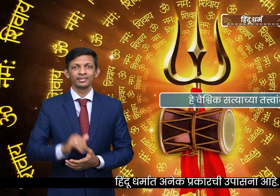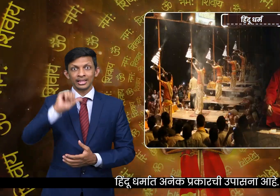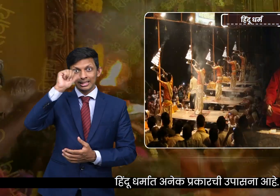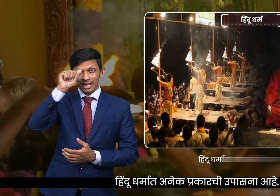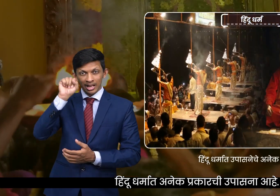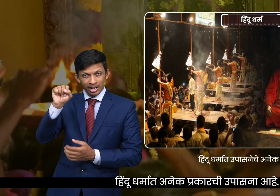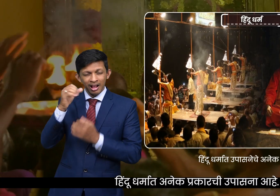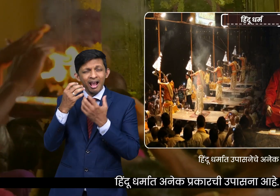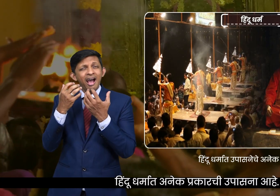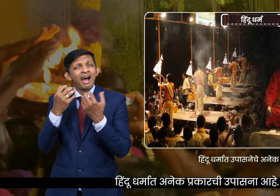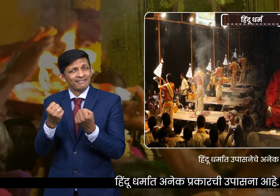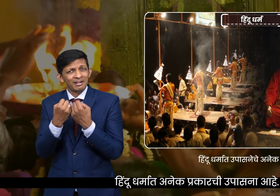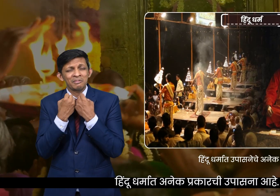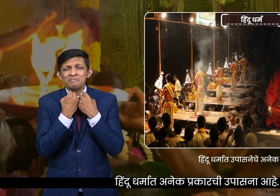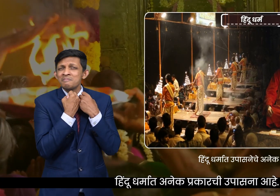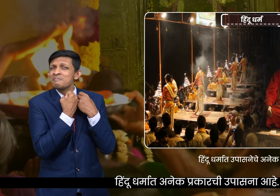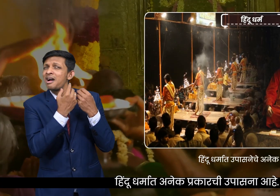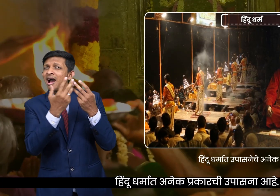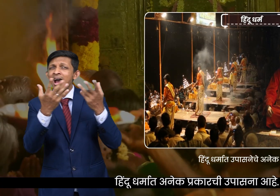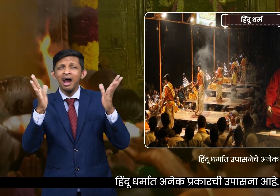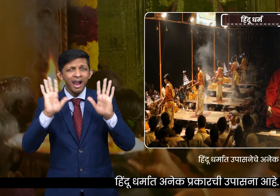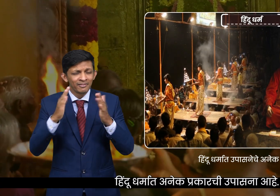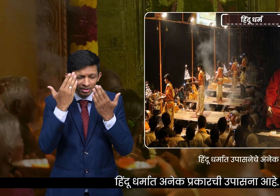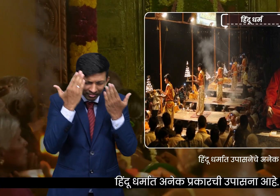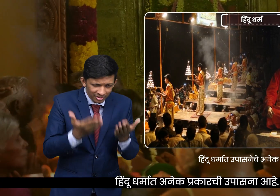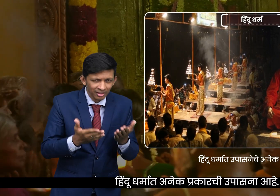हिंदू धर्मात अनेक प्रकारची उपासना आहे.